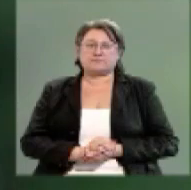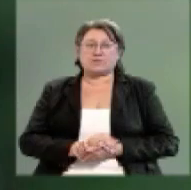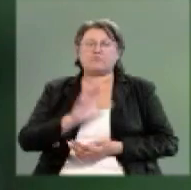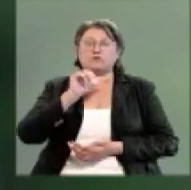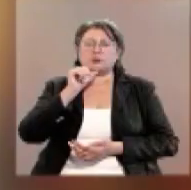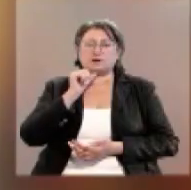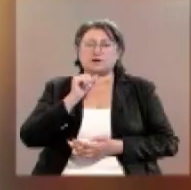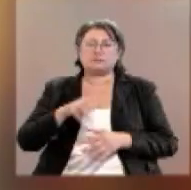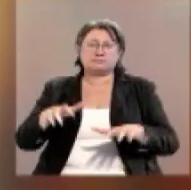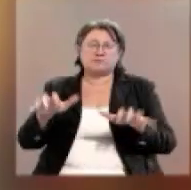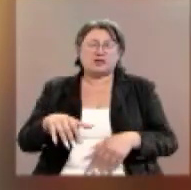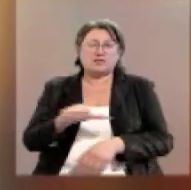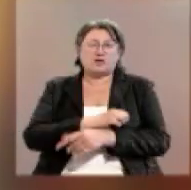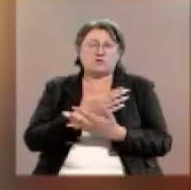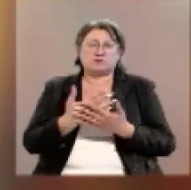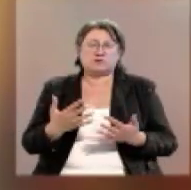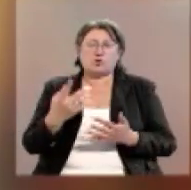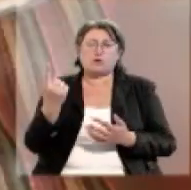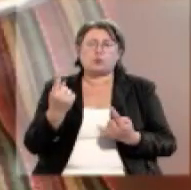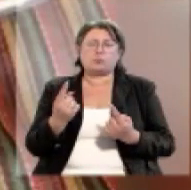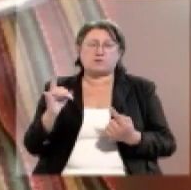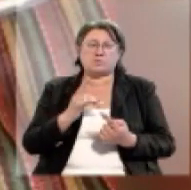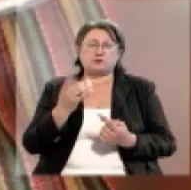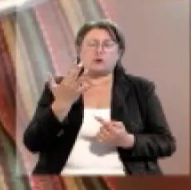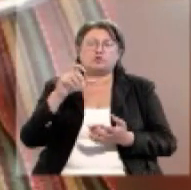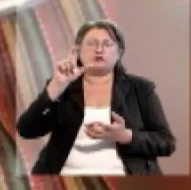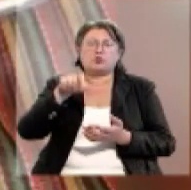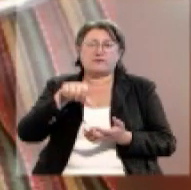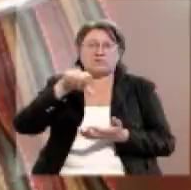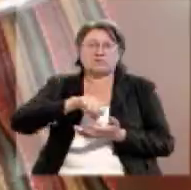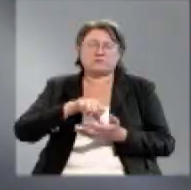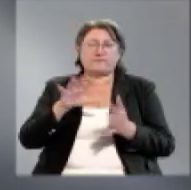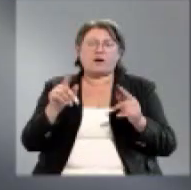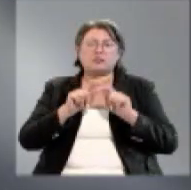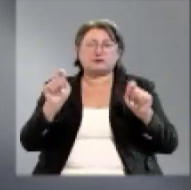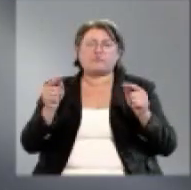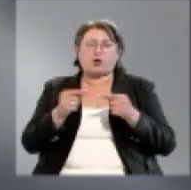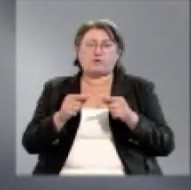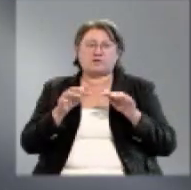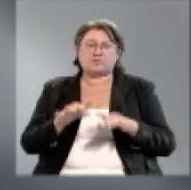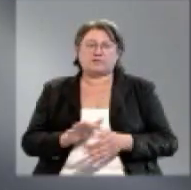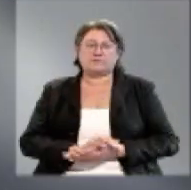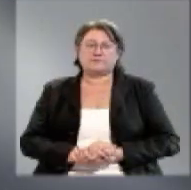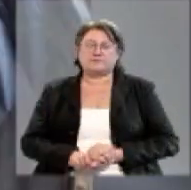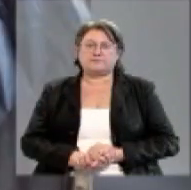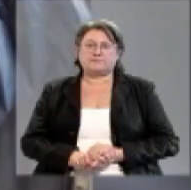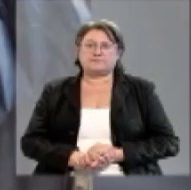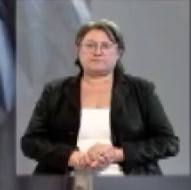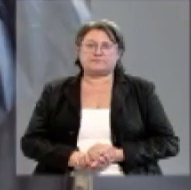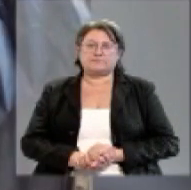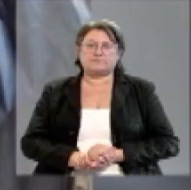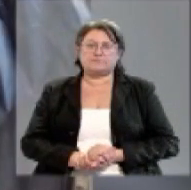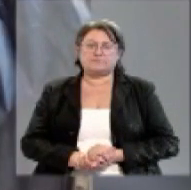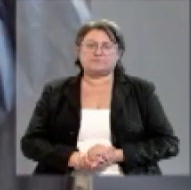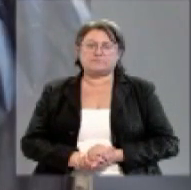Қостанайда ірі көлемде есірткі тәркіленді. Қылмыстық іске қанша адамның қатысы бар? Оларға қандай шара қолданылмақ? Сала мамандары мәлімдеме